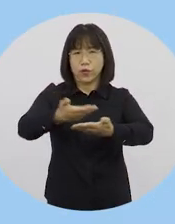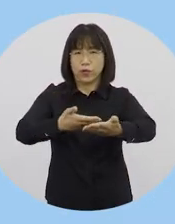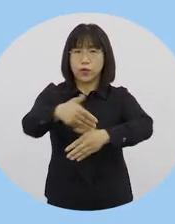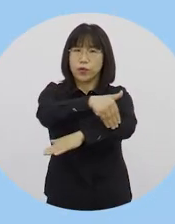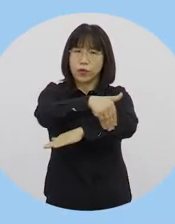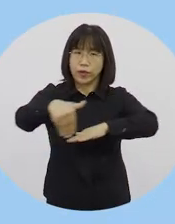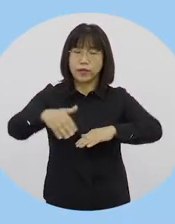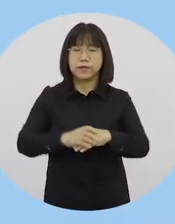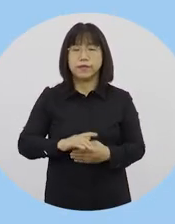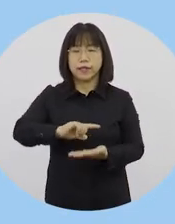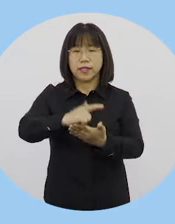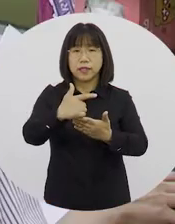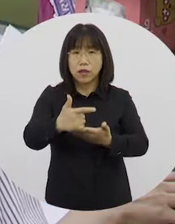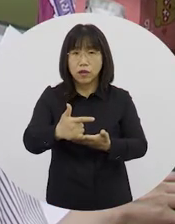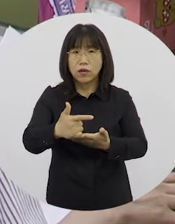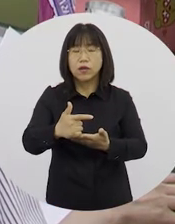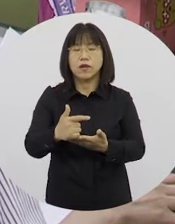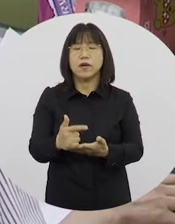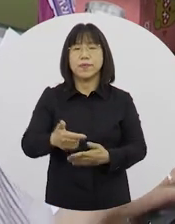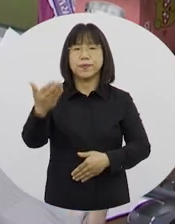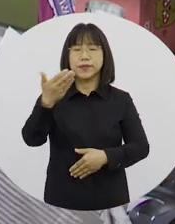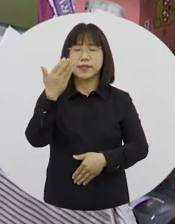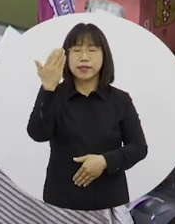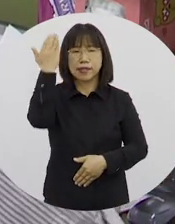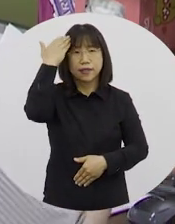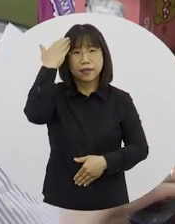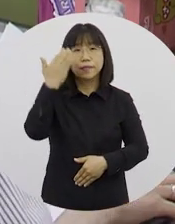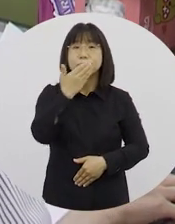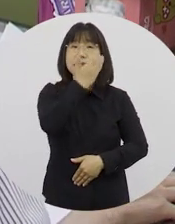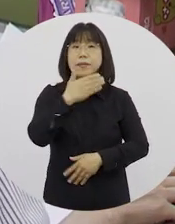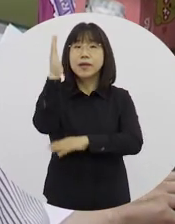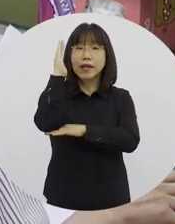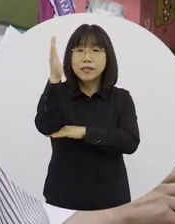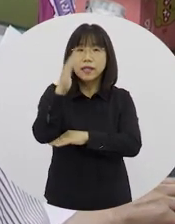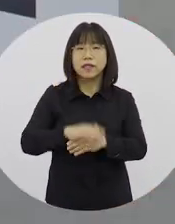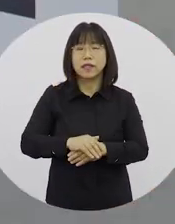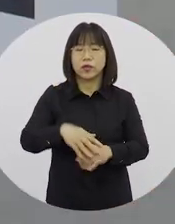해결하는 소통의 시간을 갖습니다. 강서